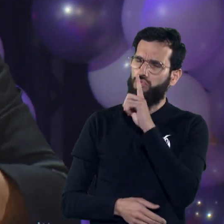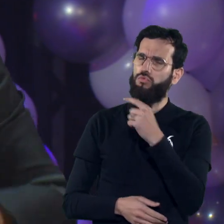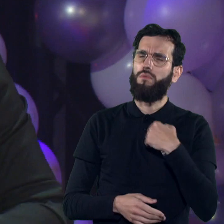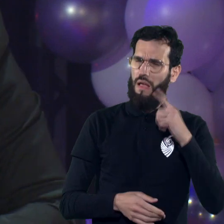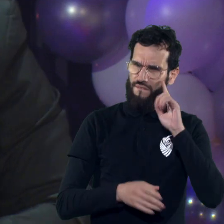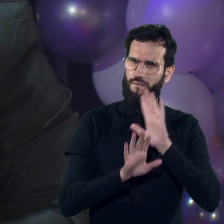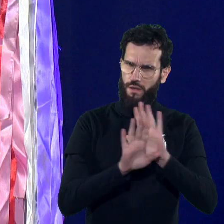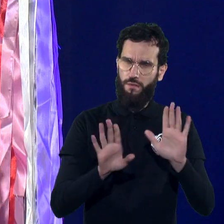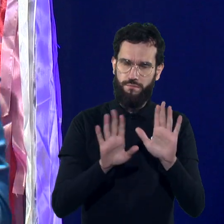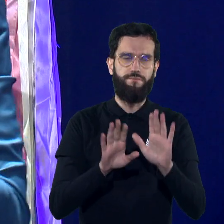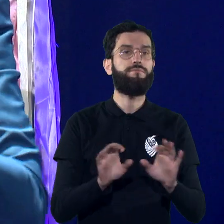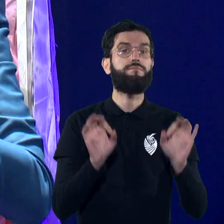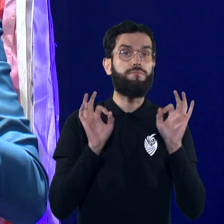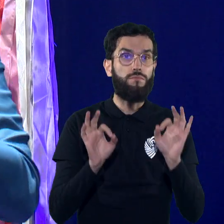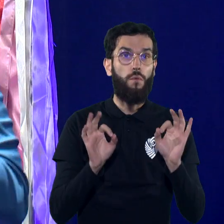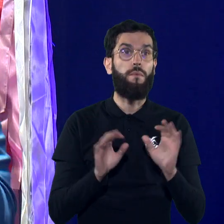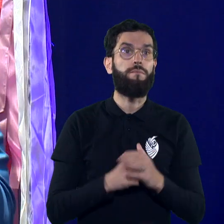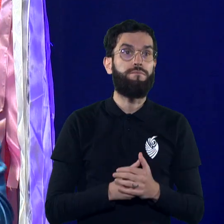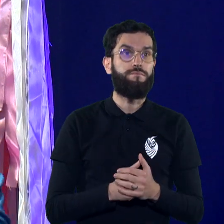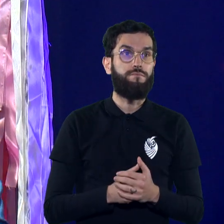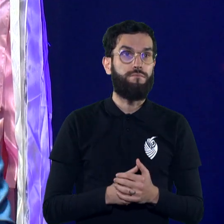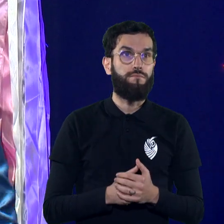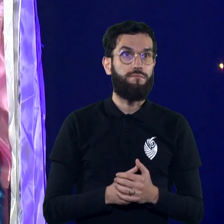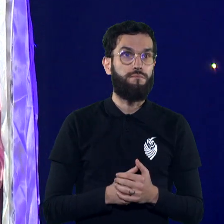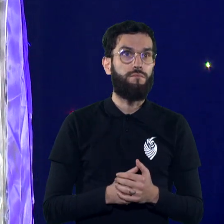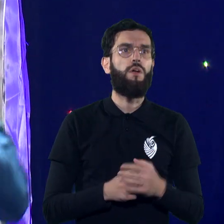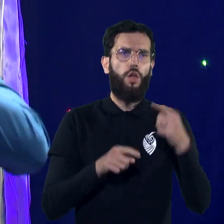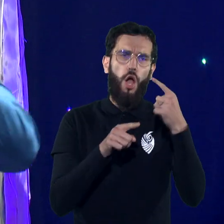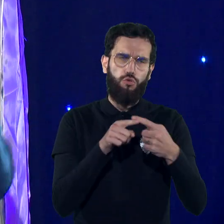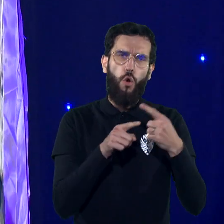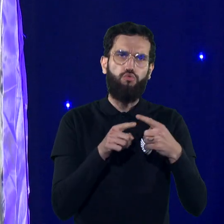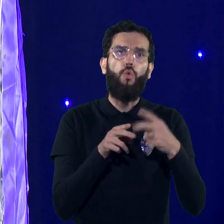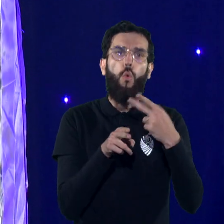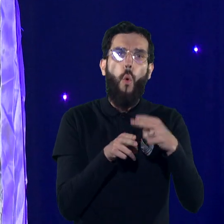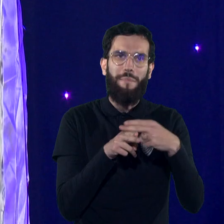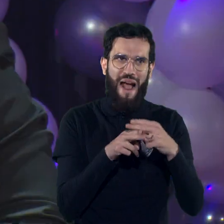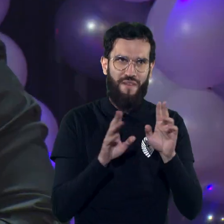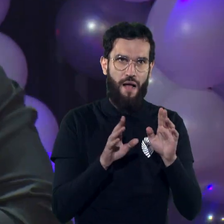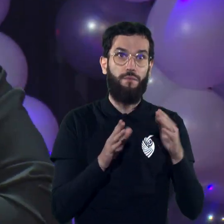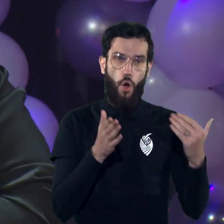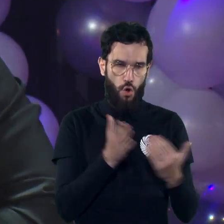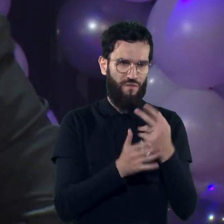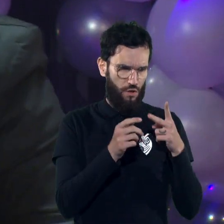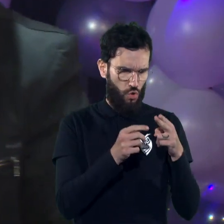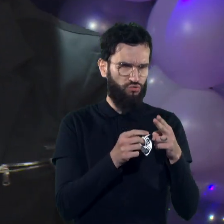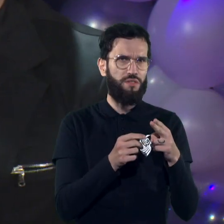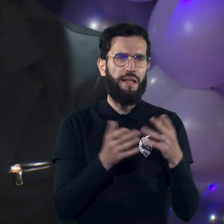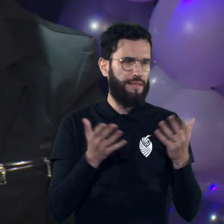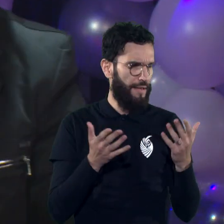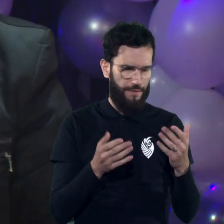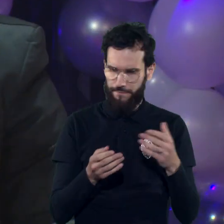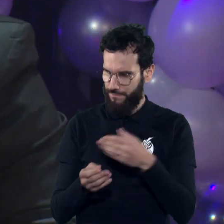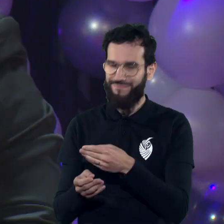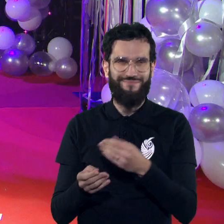teraz sa mi do toho nemiešaj. Ja to trošku upgradenem, hej. Budem potrebať opäť nožnice, kde som ich